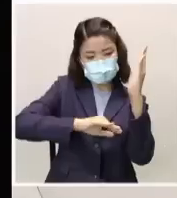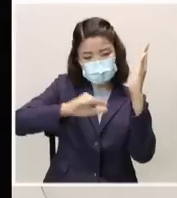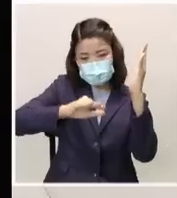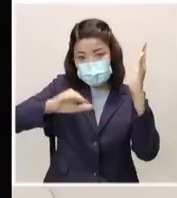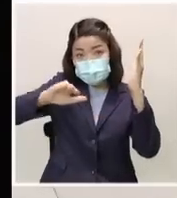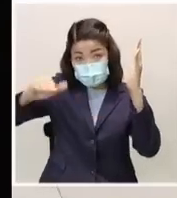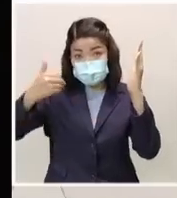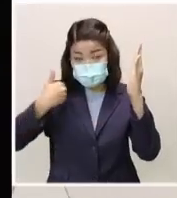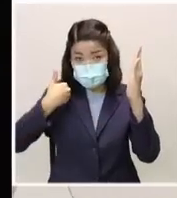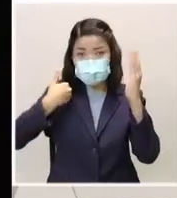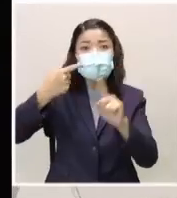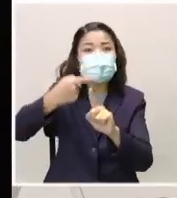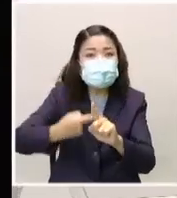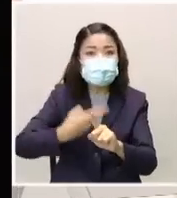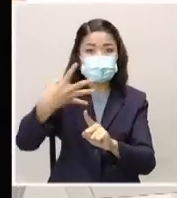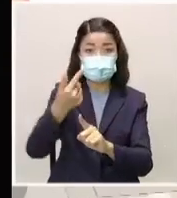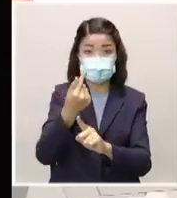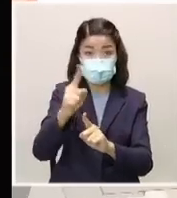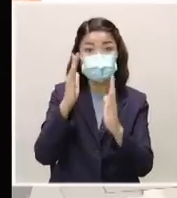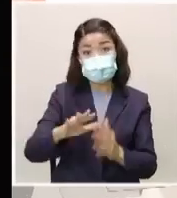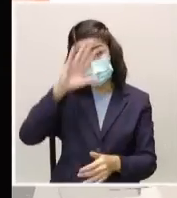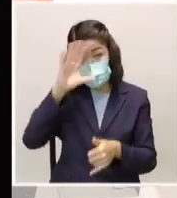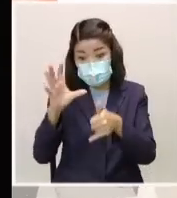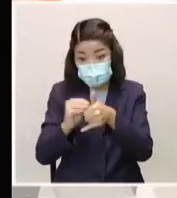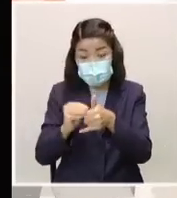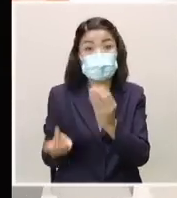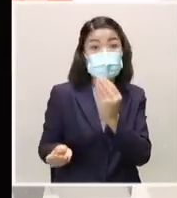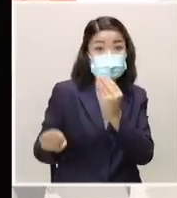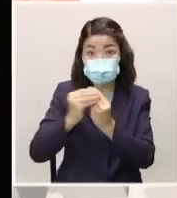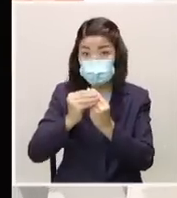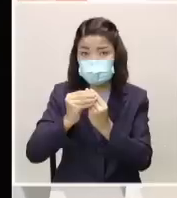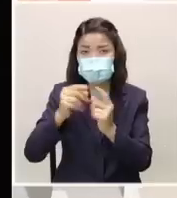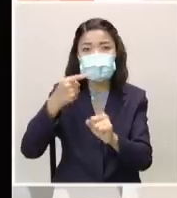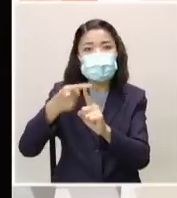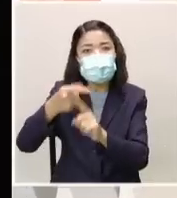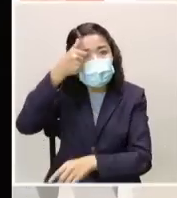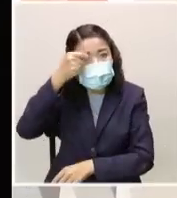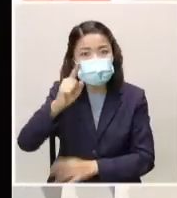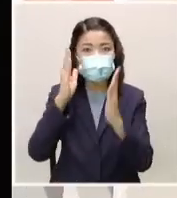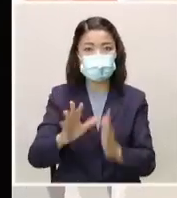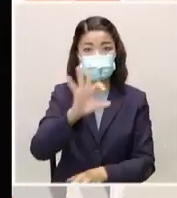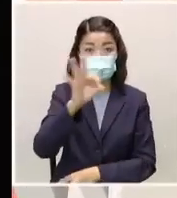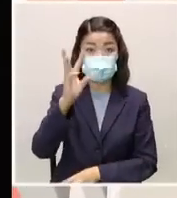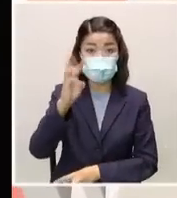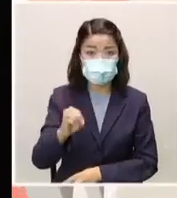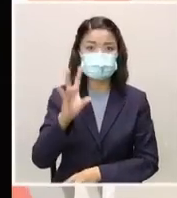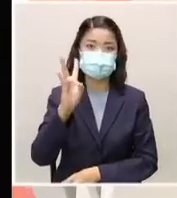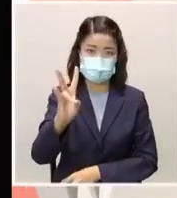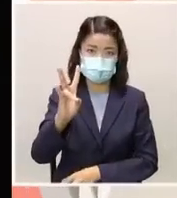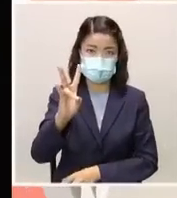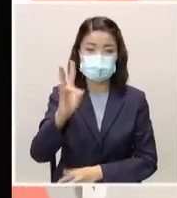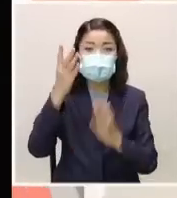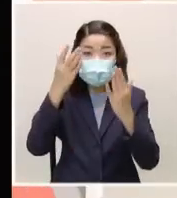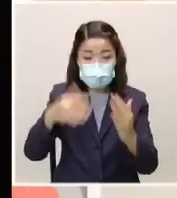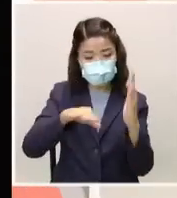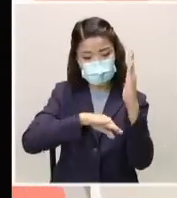ยนะคะจนวันที่11เมษายนจำนวนของผู้ติดเชื้อเพิ่มไปบวกเพิ่มในวันเดียว967รายค่ะและจ